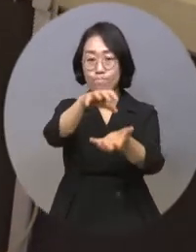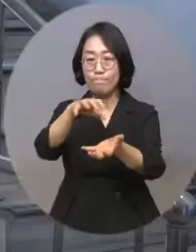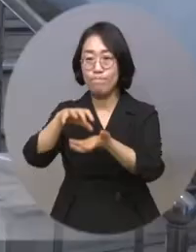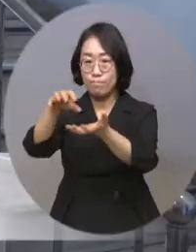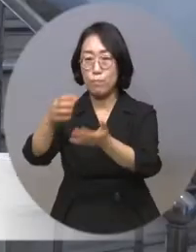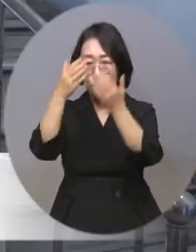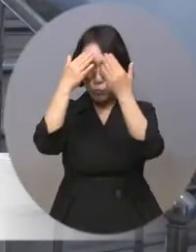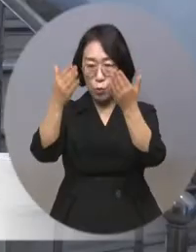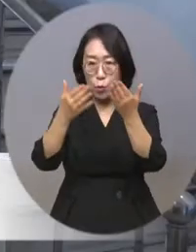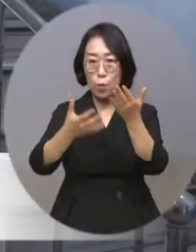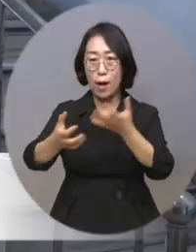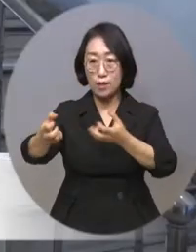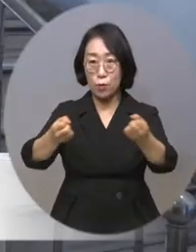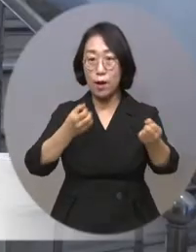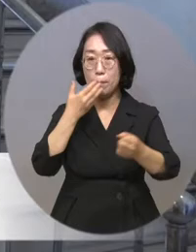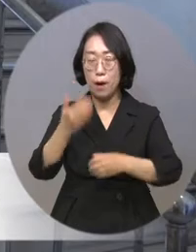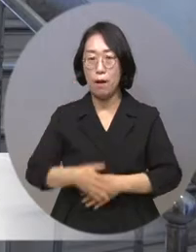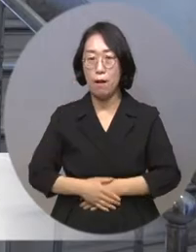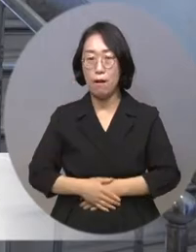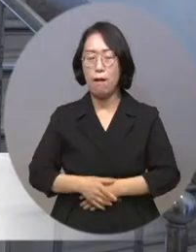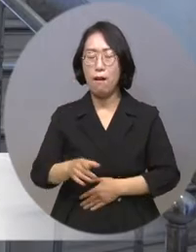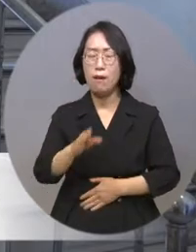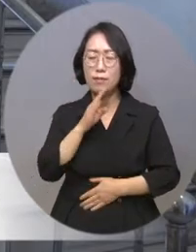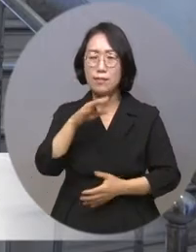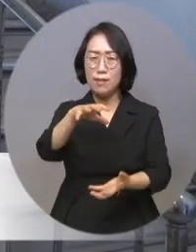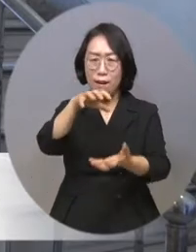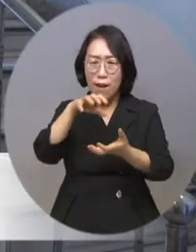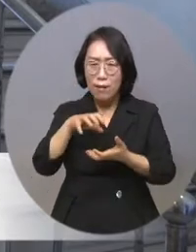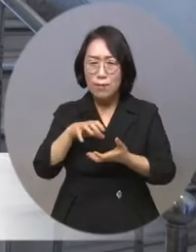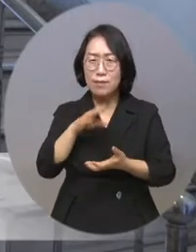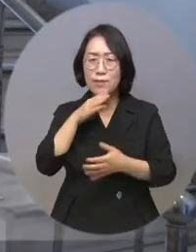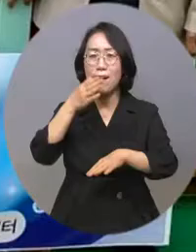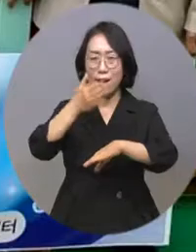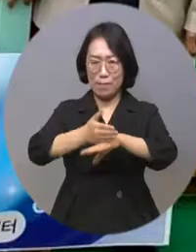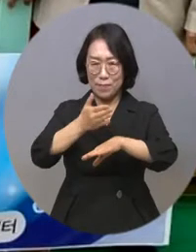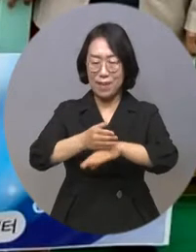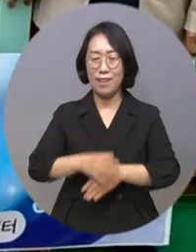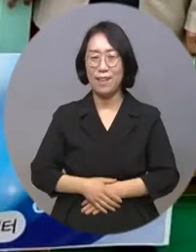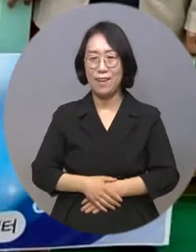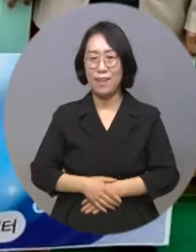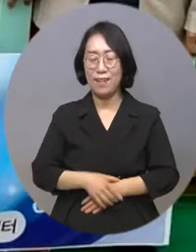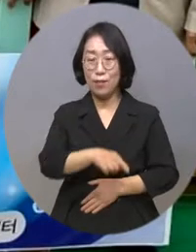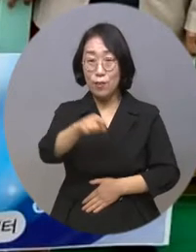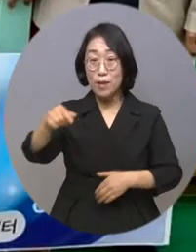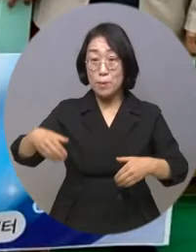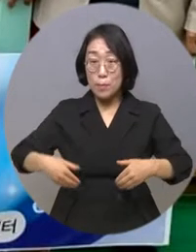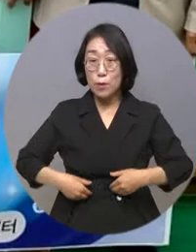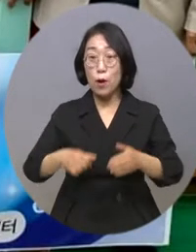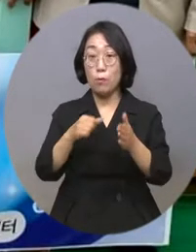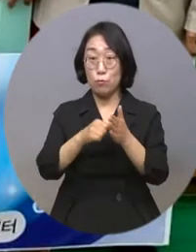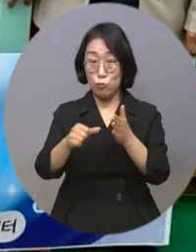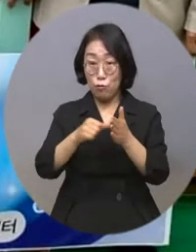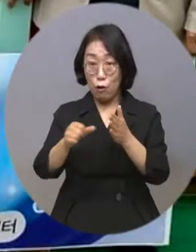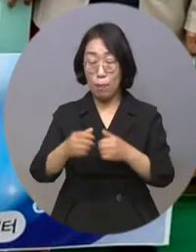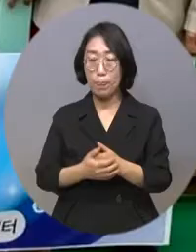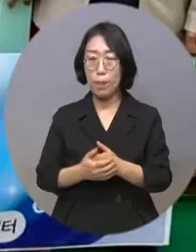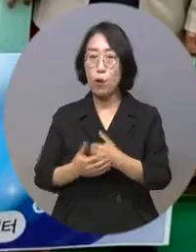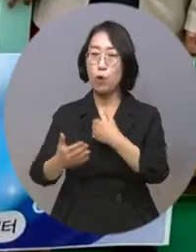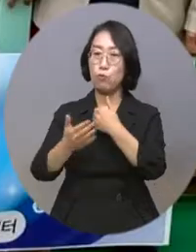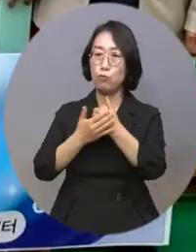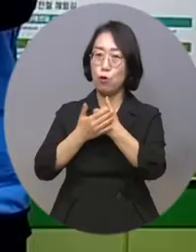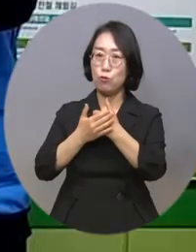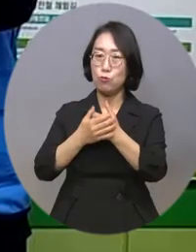있습니다. 이거 갖다 주셔서 진짜 고맙습니다. 고맙고 감사합니다. 진열대에 필요한 물품은 센터